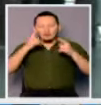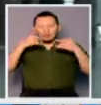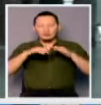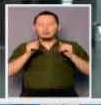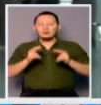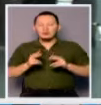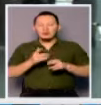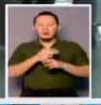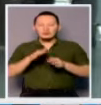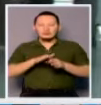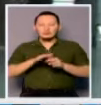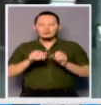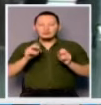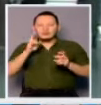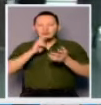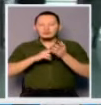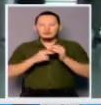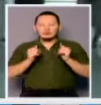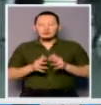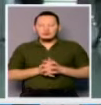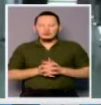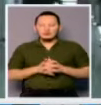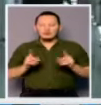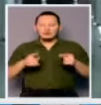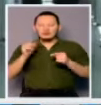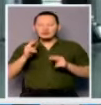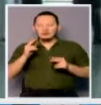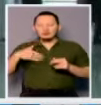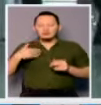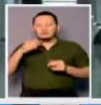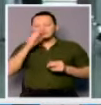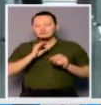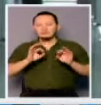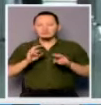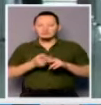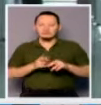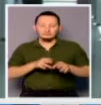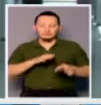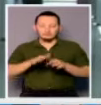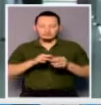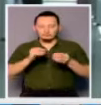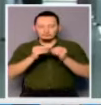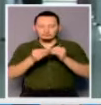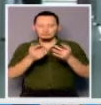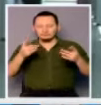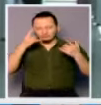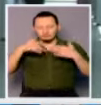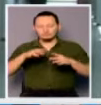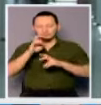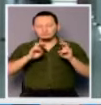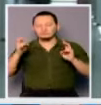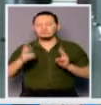керек, қалай оны халыққа тиімді пайдалы етіп, оның ар жағында шығып тұрған проблемаларды шешу жолдарын іздеу